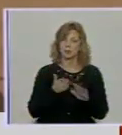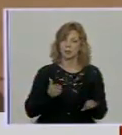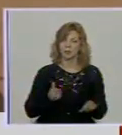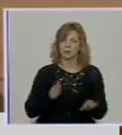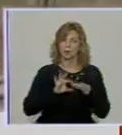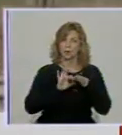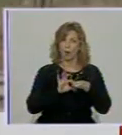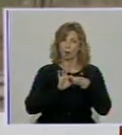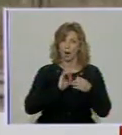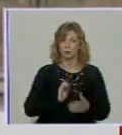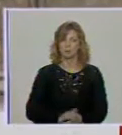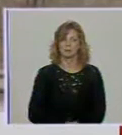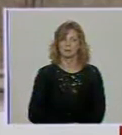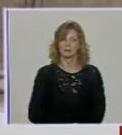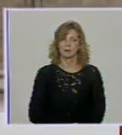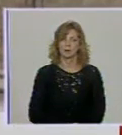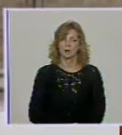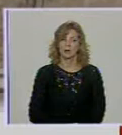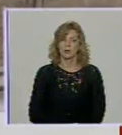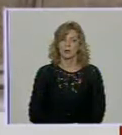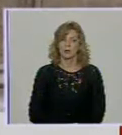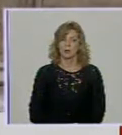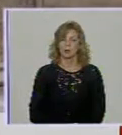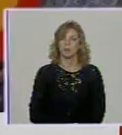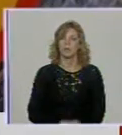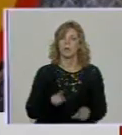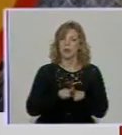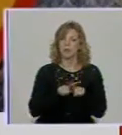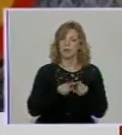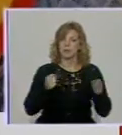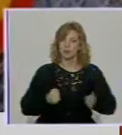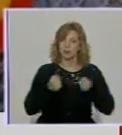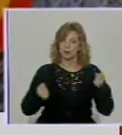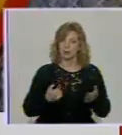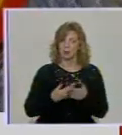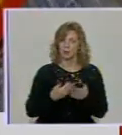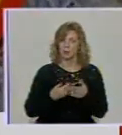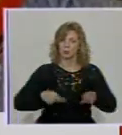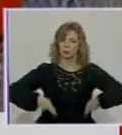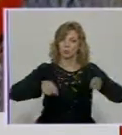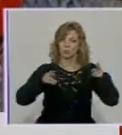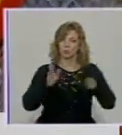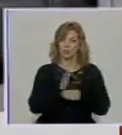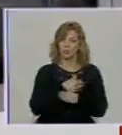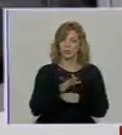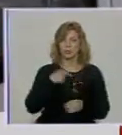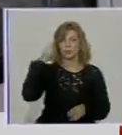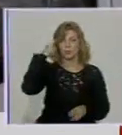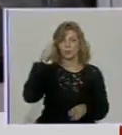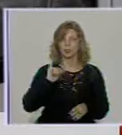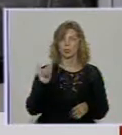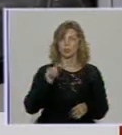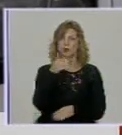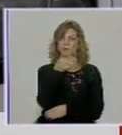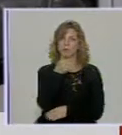putem asigura dezăpezirea. Rău nu se stă nici cu pregătirea drumurilor naționale pentru sezonul rece. Se știe cu cine se va face dezăpezirea, cu